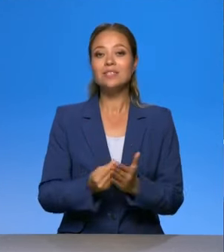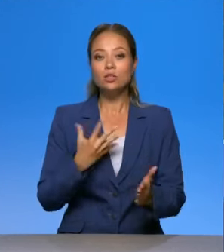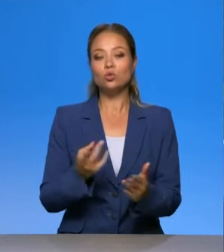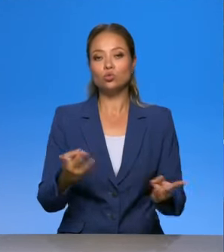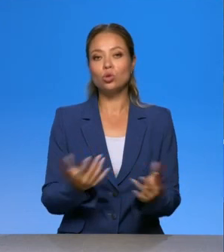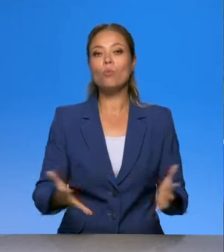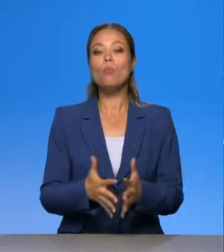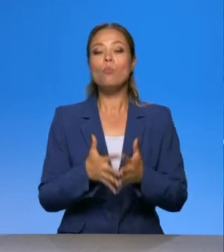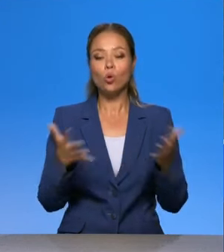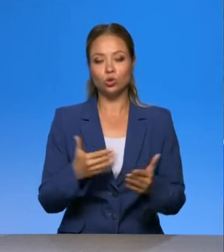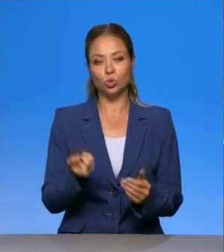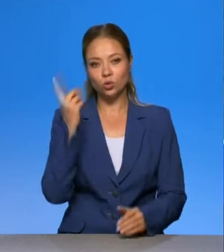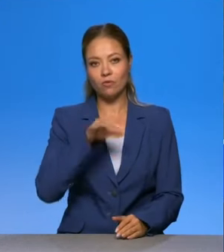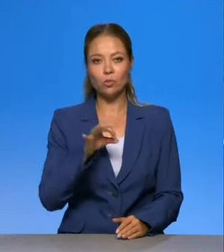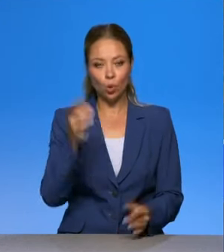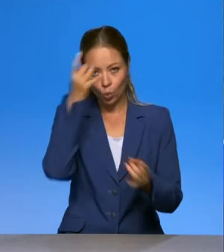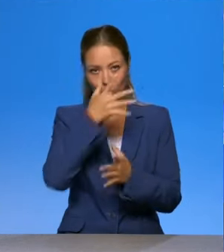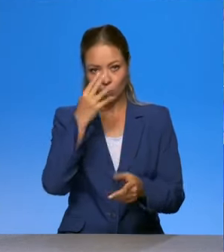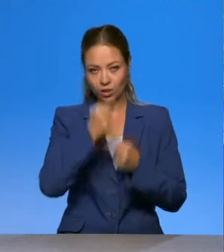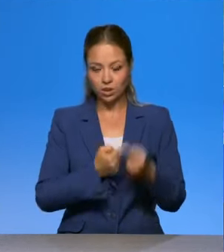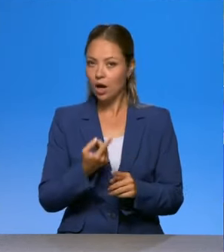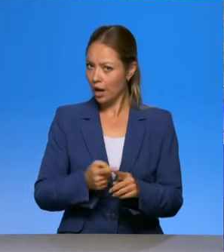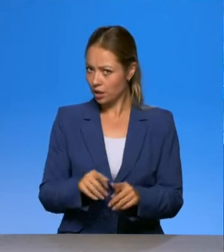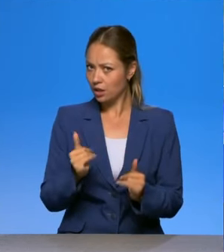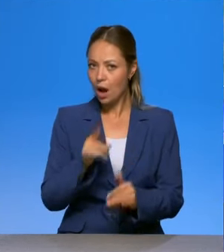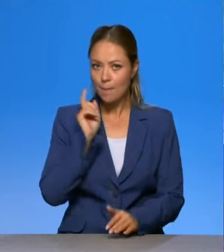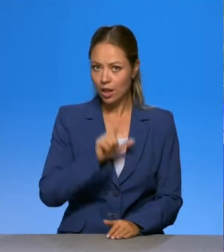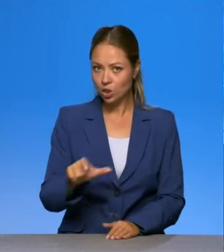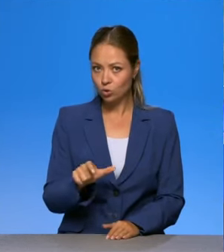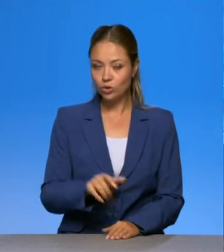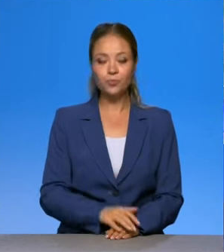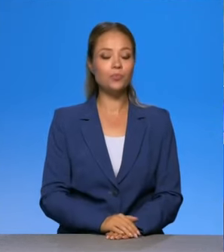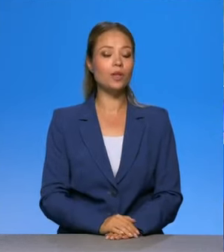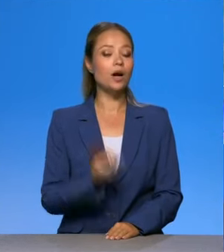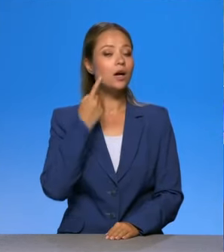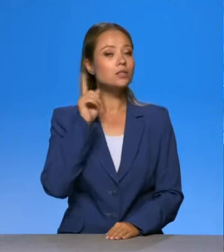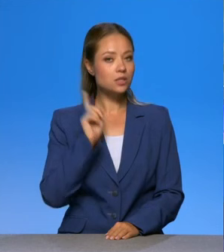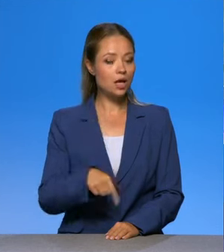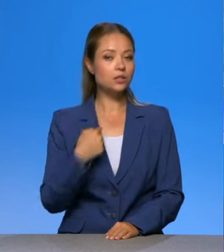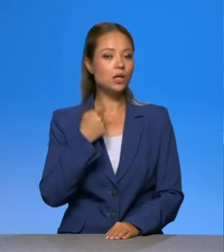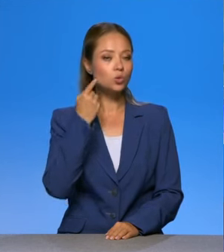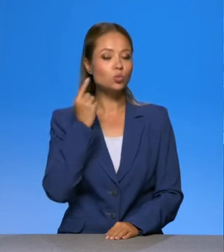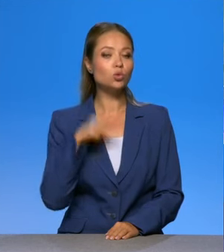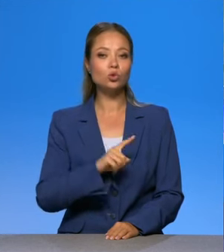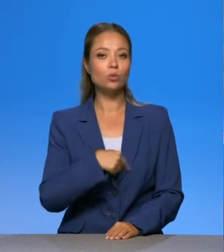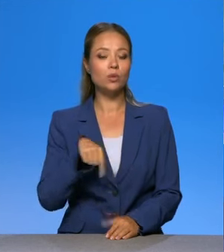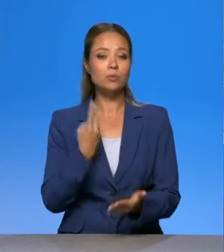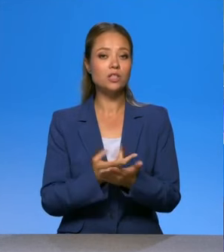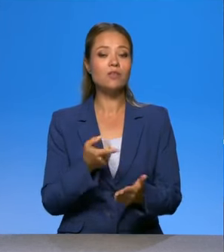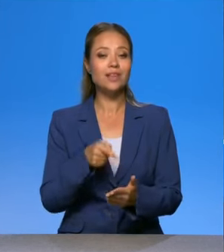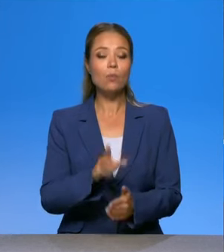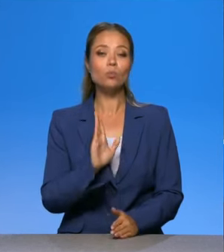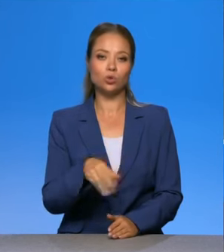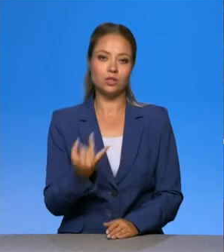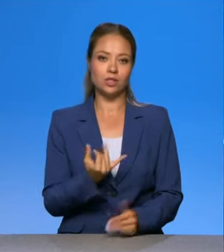о молодежи сейчас говорите, это проект для молодежи. Или я, в целом? Я, вы знаете, что думаю, что то, что мы представим, там будет интересно всем. Но